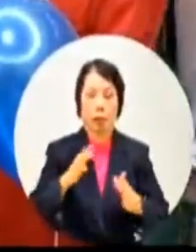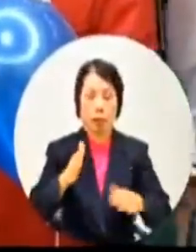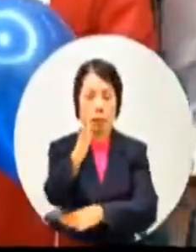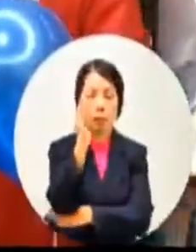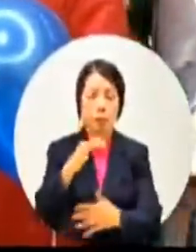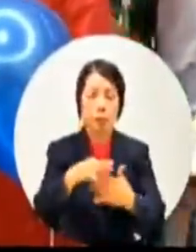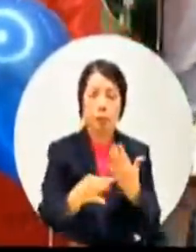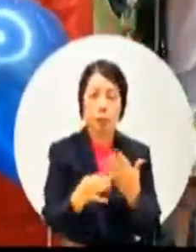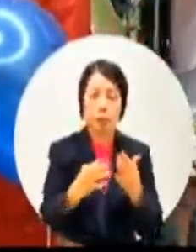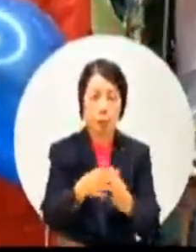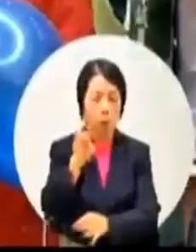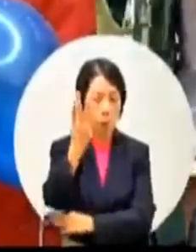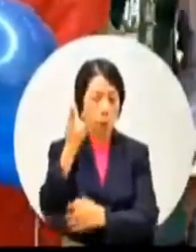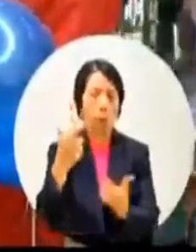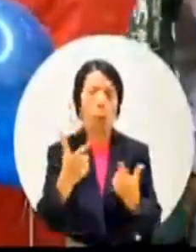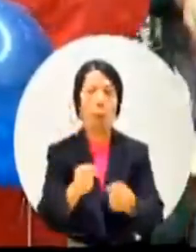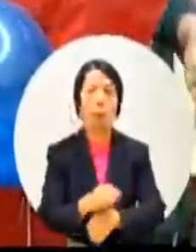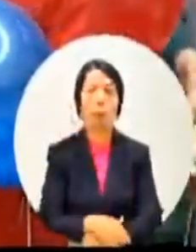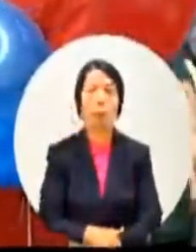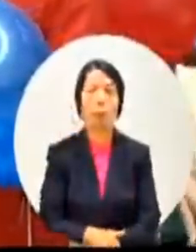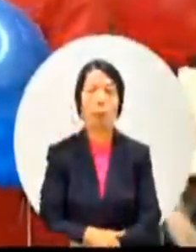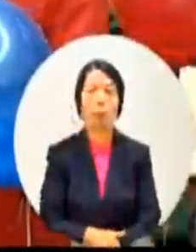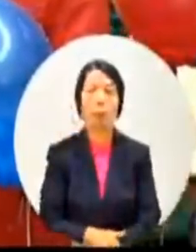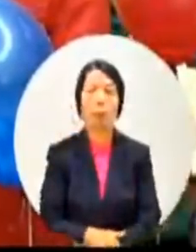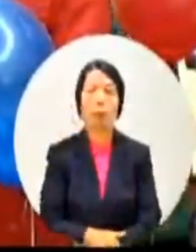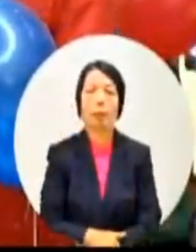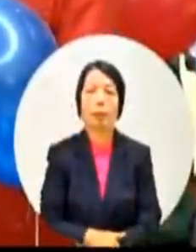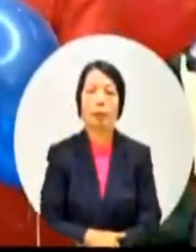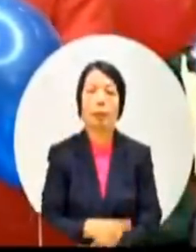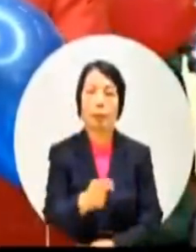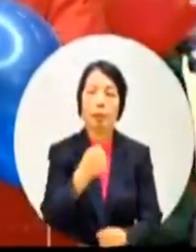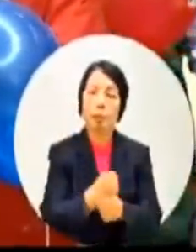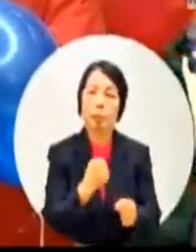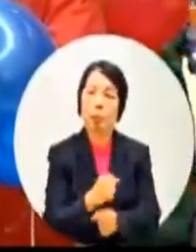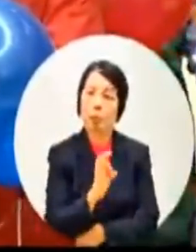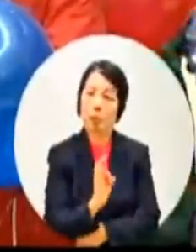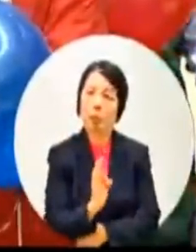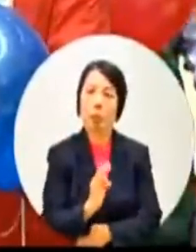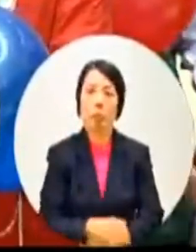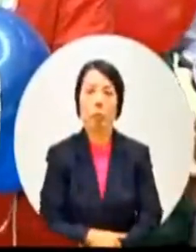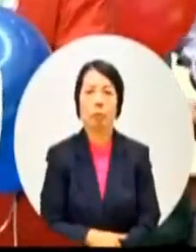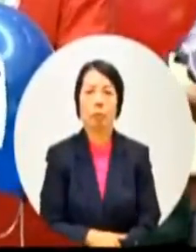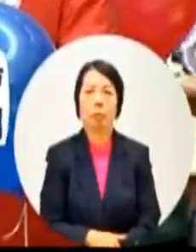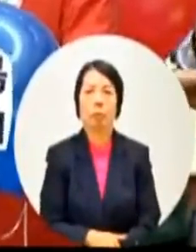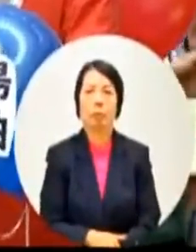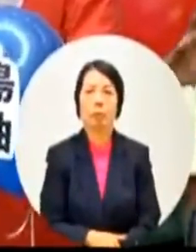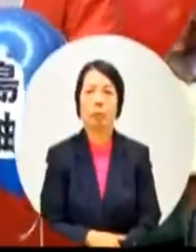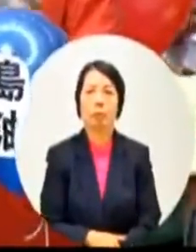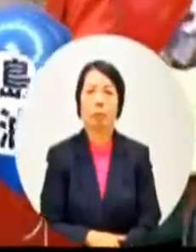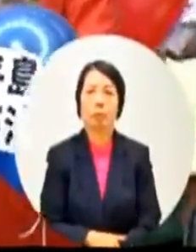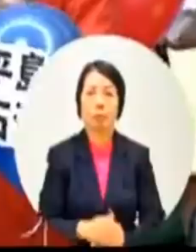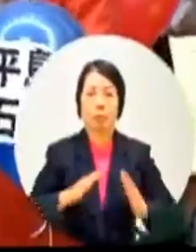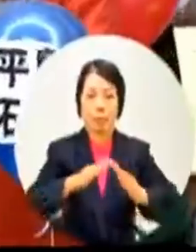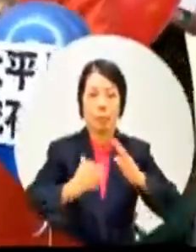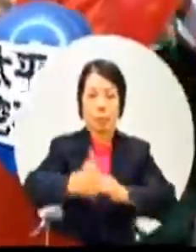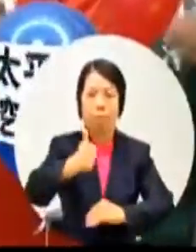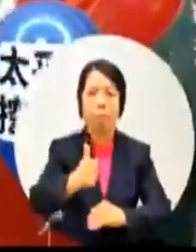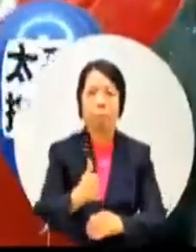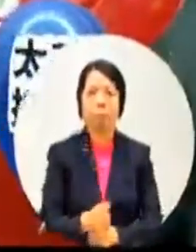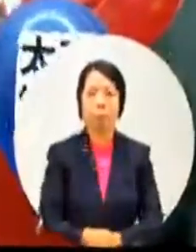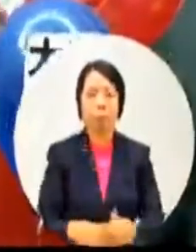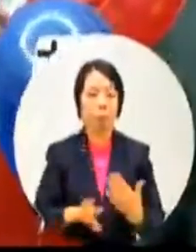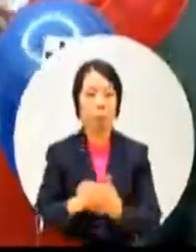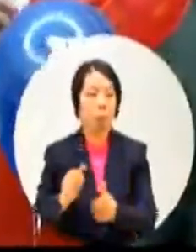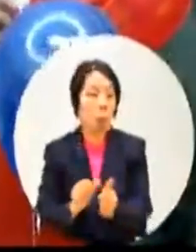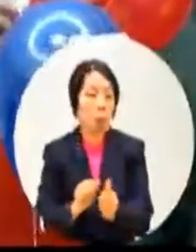好？ 各位党团报告一下， 你有没有做到？这是政策宣示，请市长回答，不用其他副市长回答。市